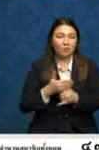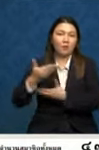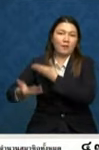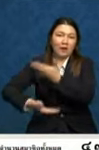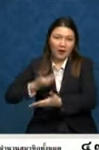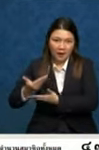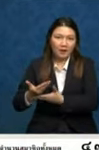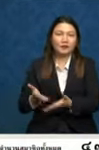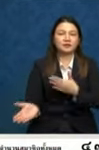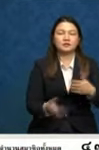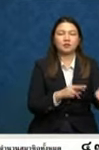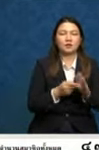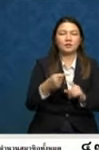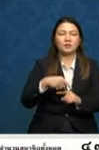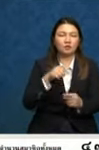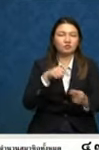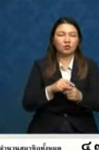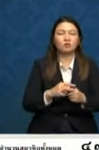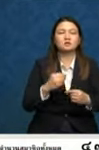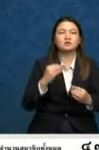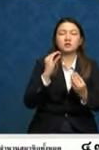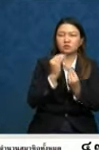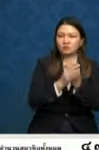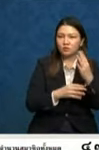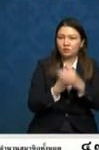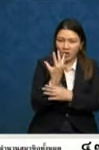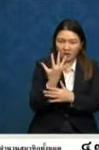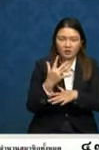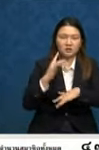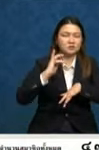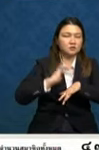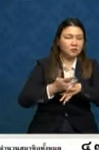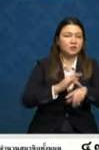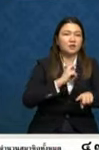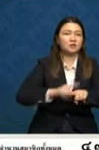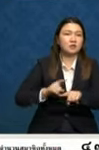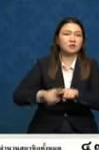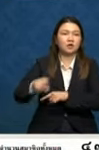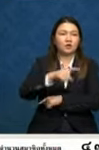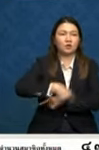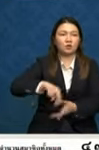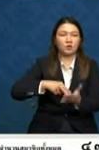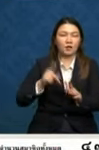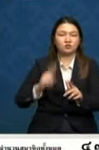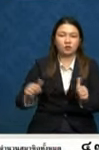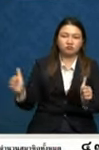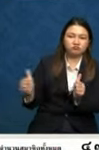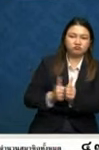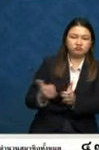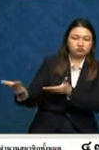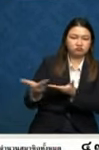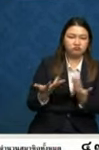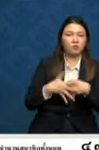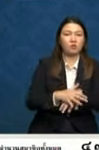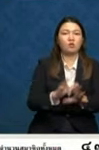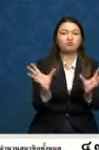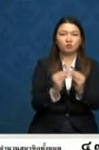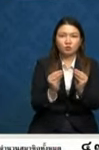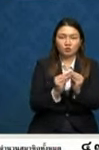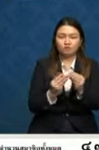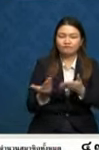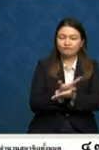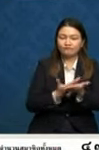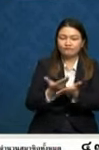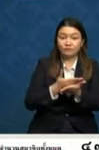ากรธรรมชาติและสิ่งแวดล้อมเป็นต้นซึ่งต้องมีการบูรณาการหลายหน่วยงานเข้ามาประชุมวางแผนสนธิกำลังและก็ล